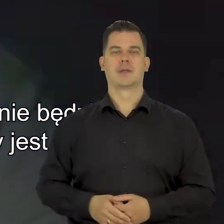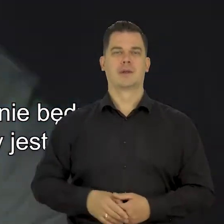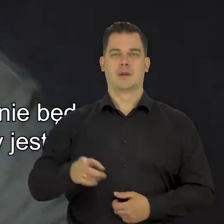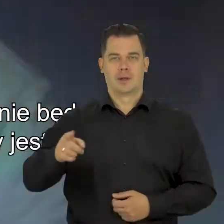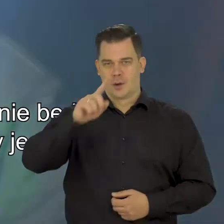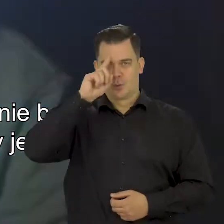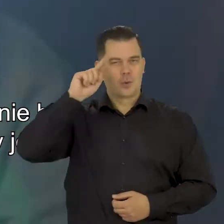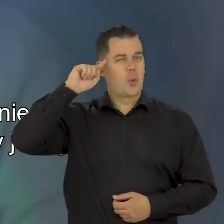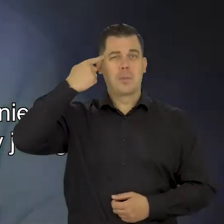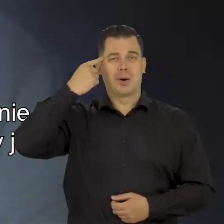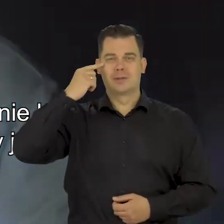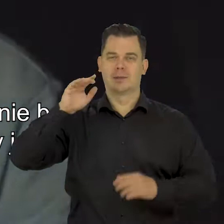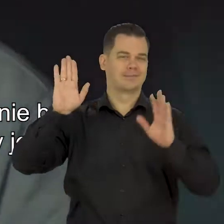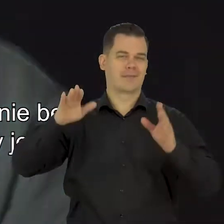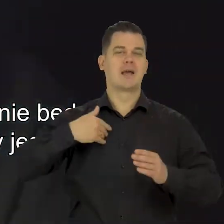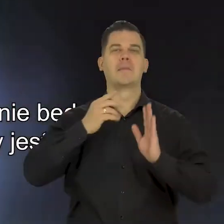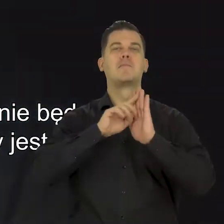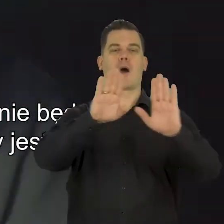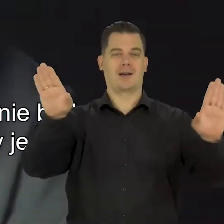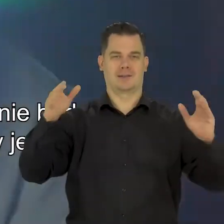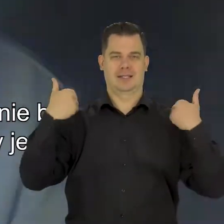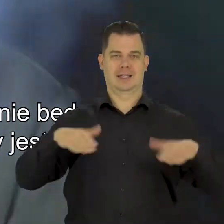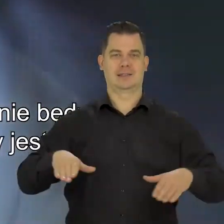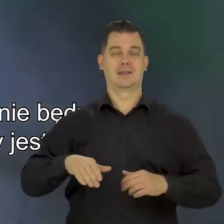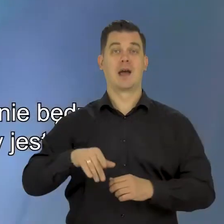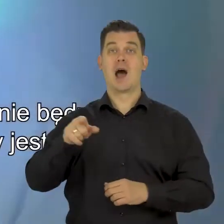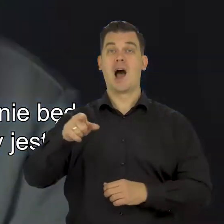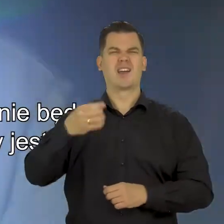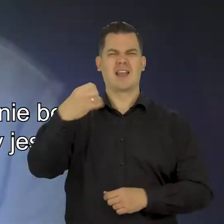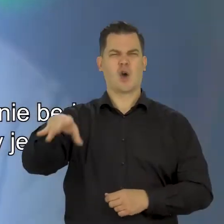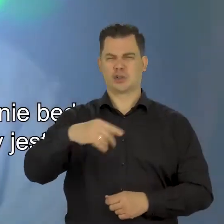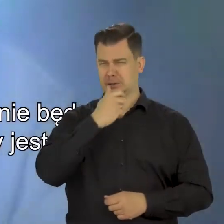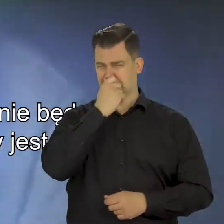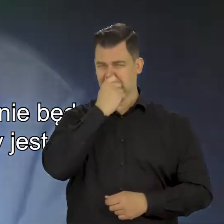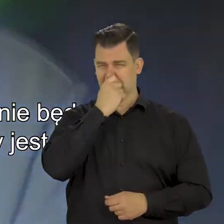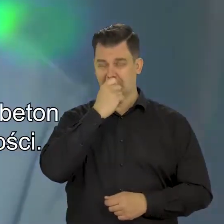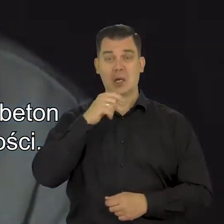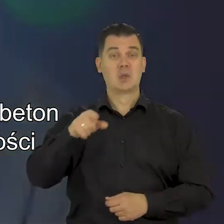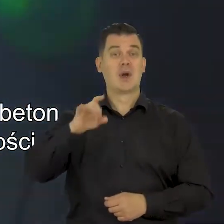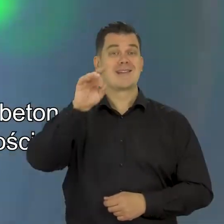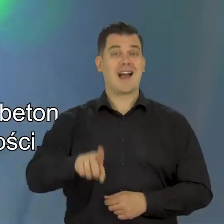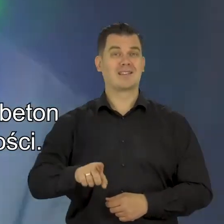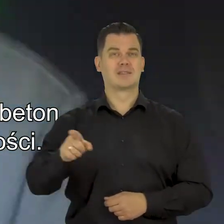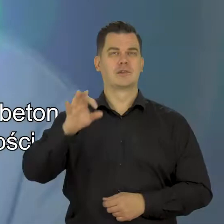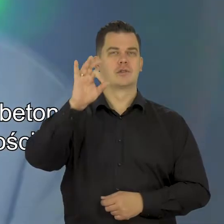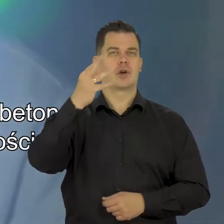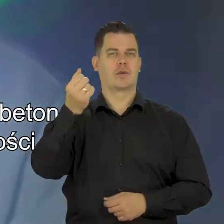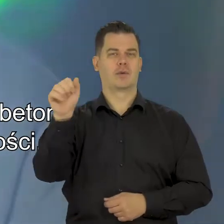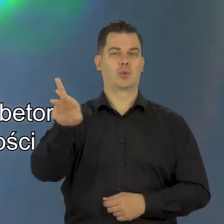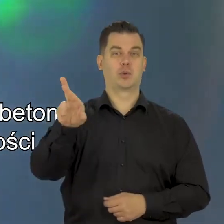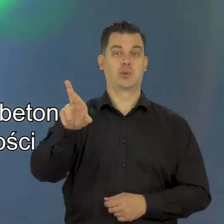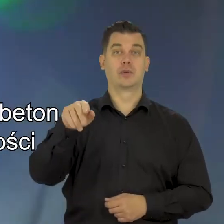głupoty więcej przytaczać nie będziemy, bo mimo wszystko w kolektorze najgorszy jest gaz. Silnie żyjący siarkowodór,